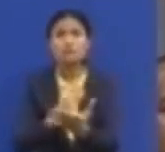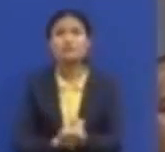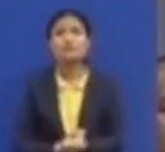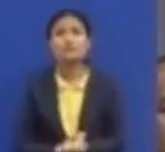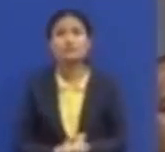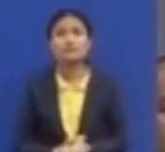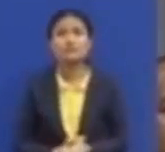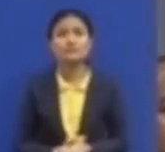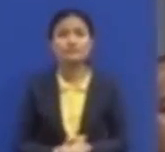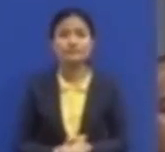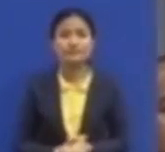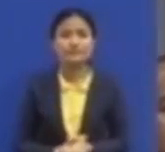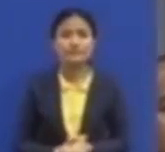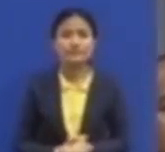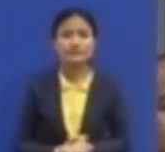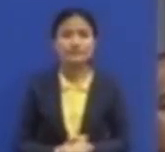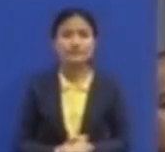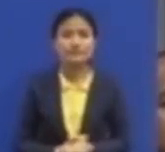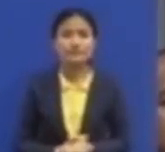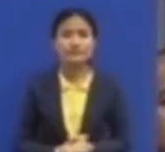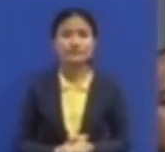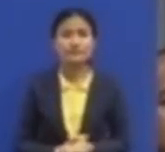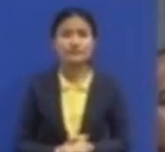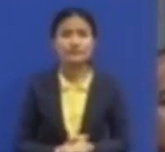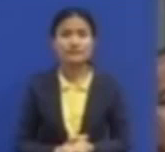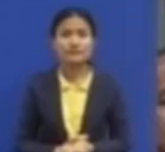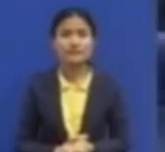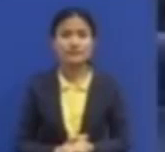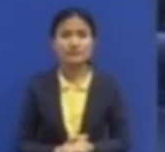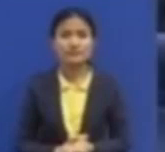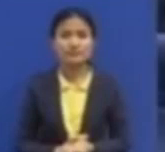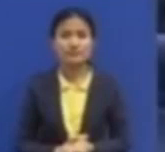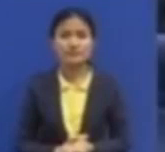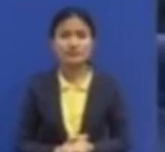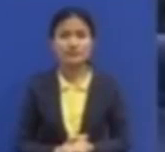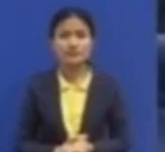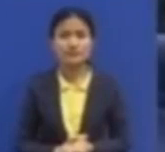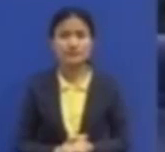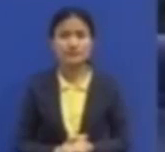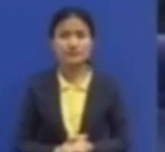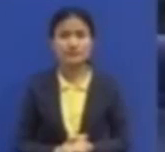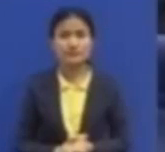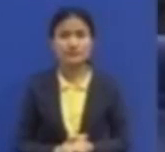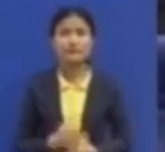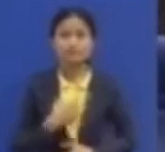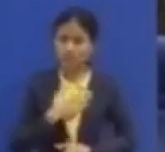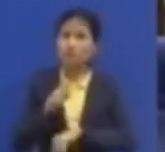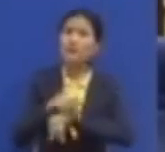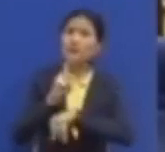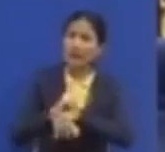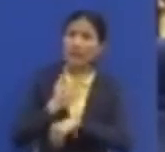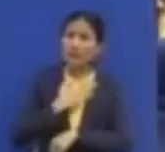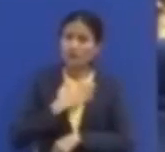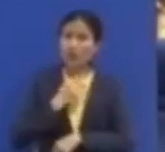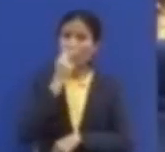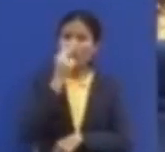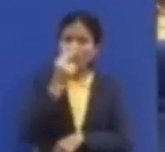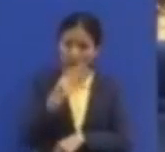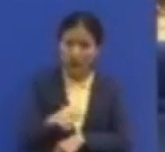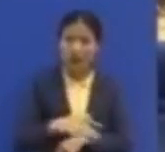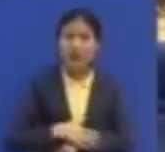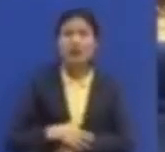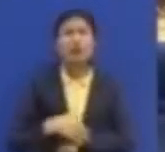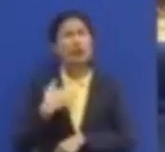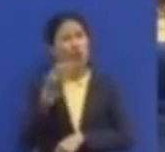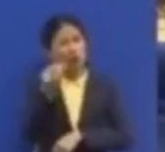ทราบแล้วนะครับทราบแล้วครับเห็นแล้วครับให้ผมได้พูดกับคุณธนากรสักนิด